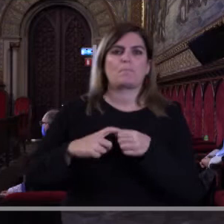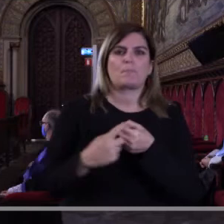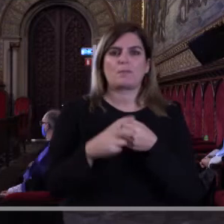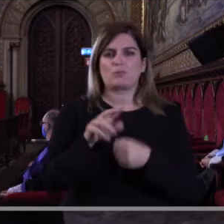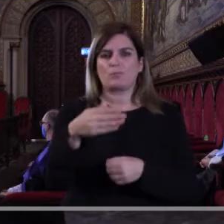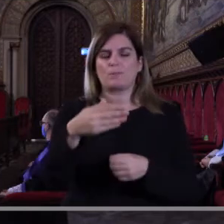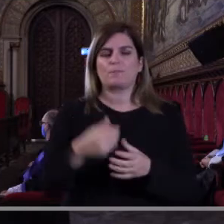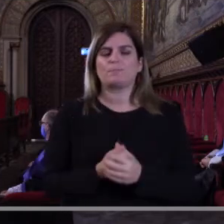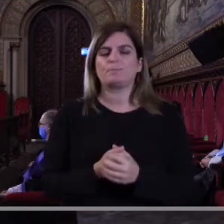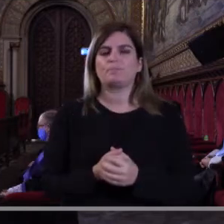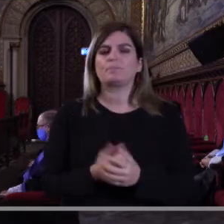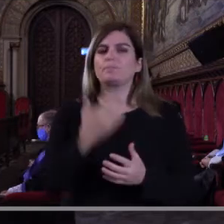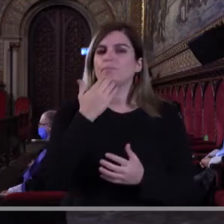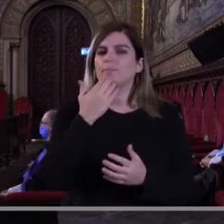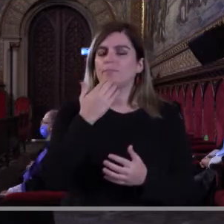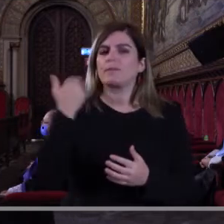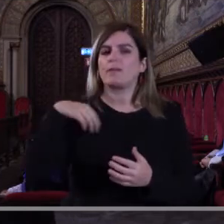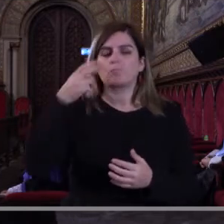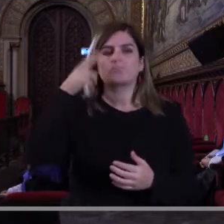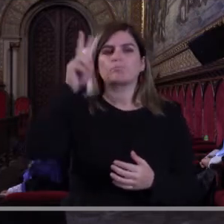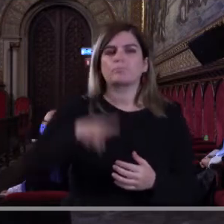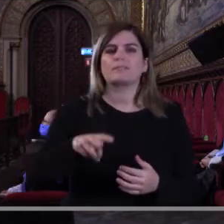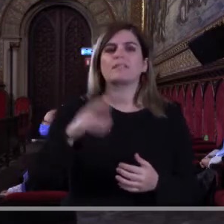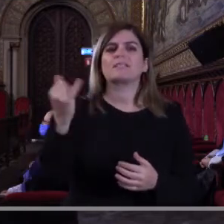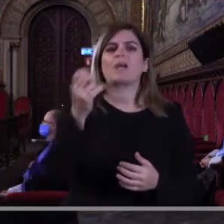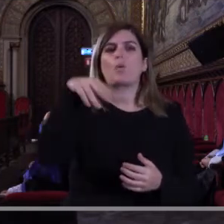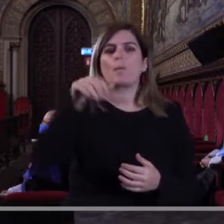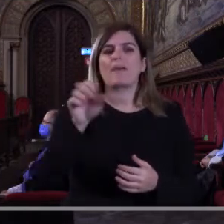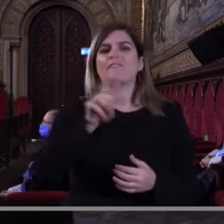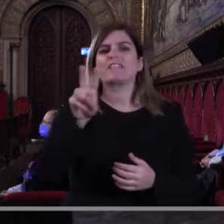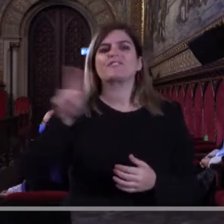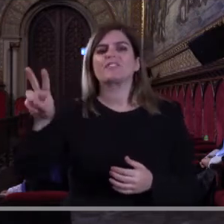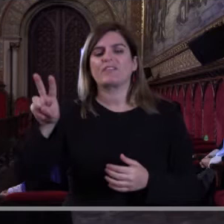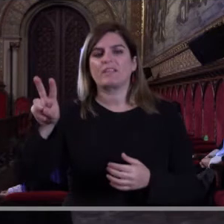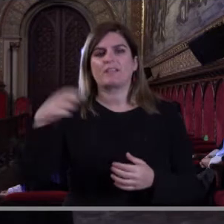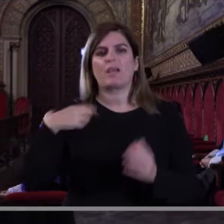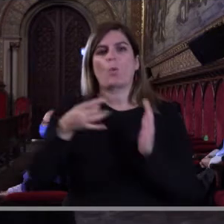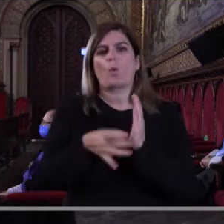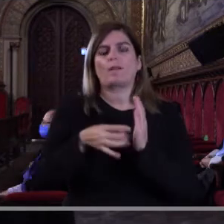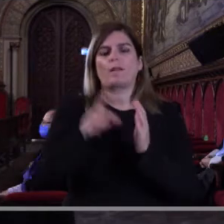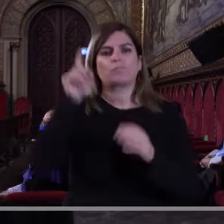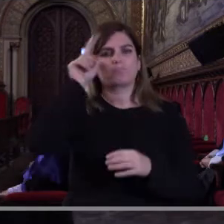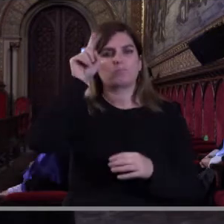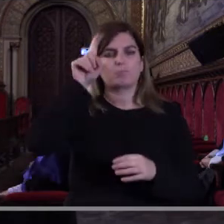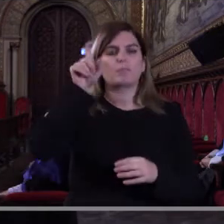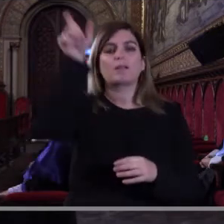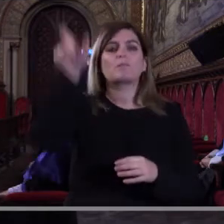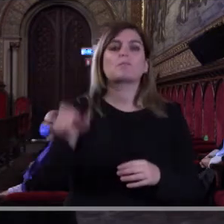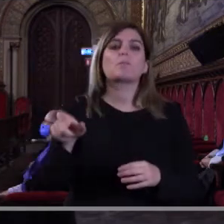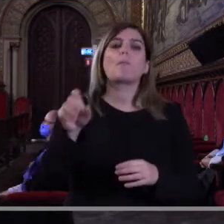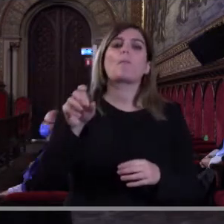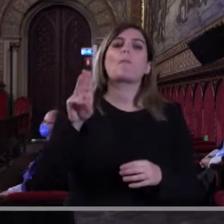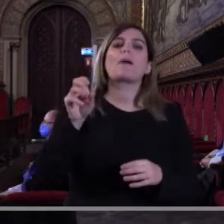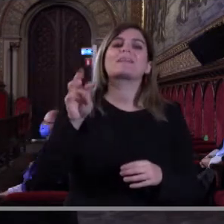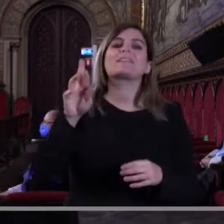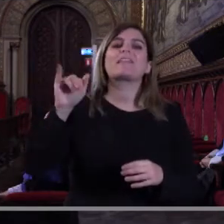comunitat. La distinció Jaume Vicenç Vives a la qualitat docent universitària a les professores Patrícia